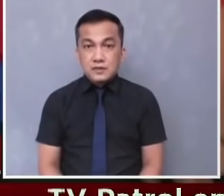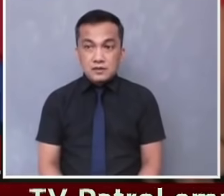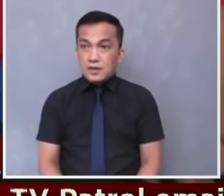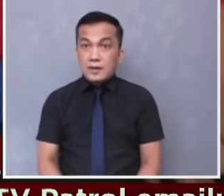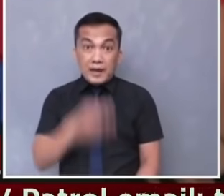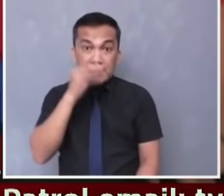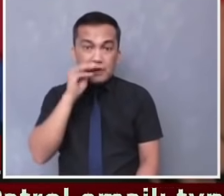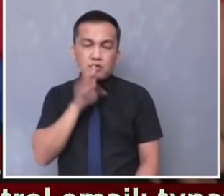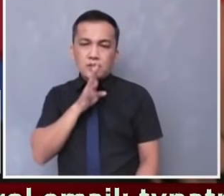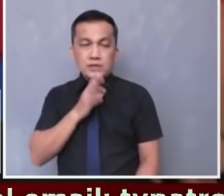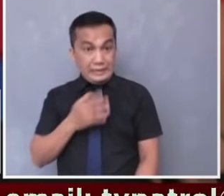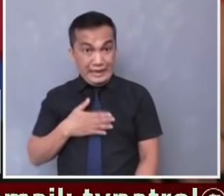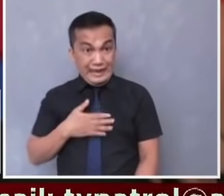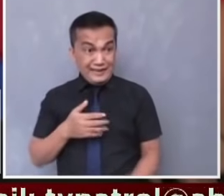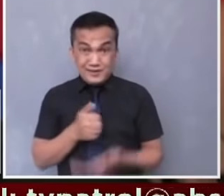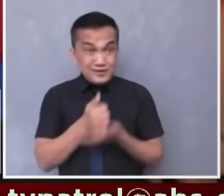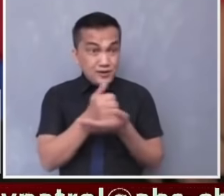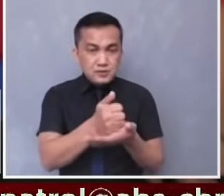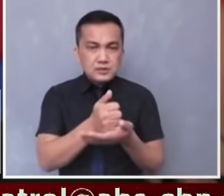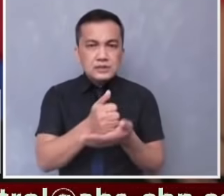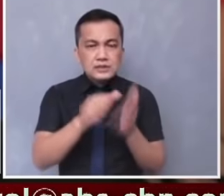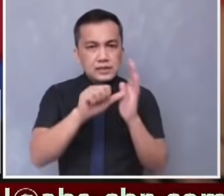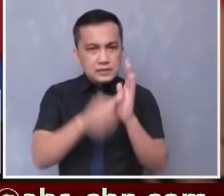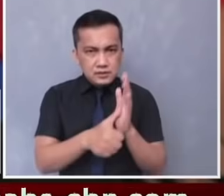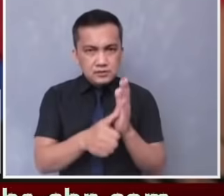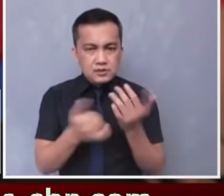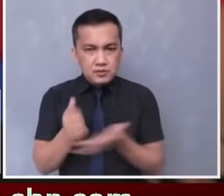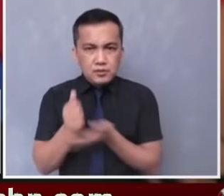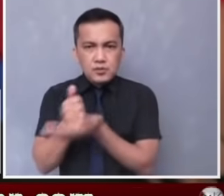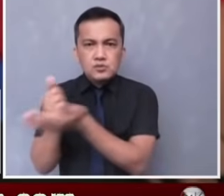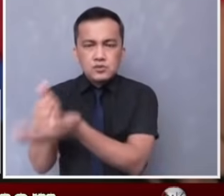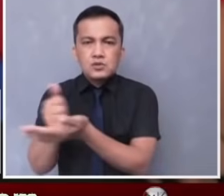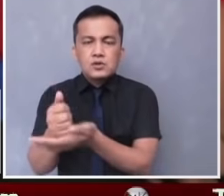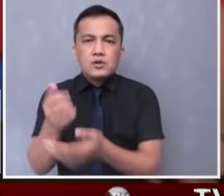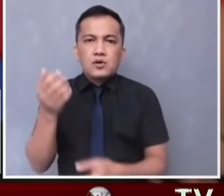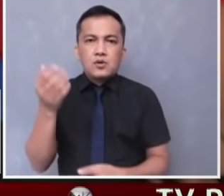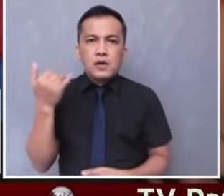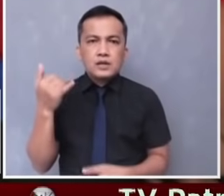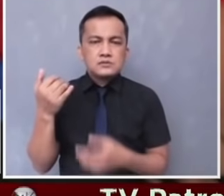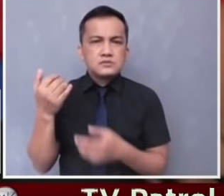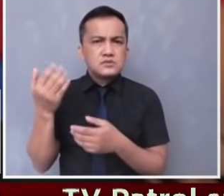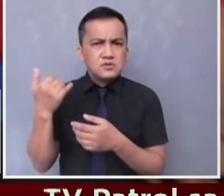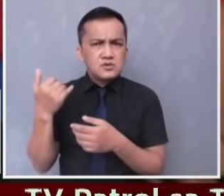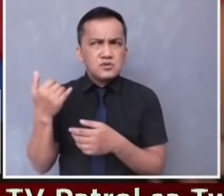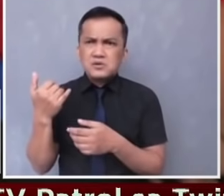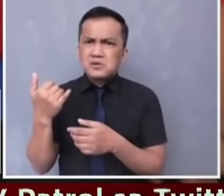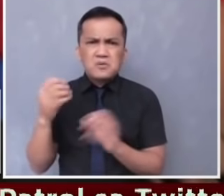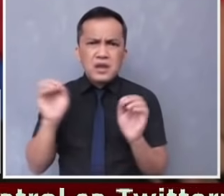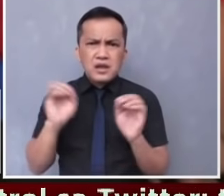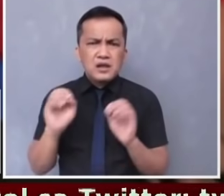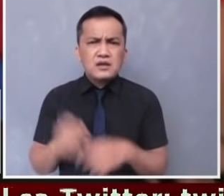kasi na-highlight yung mga pagtulong ko dahil maraming kamera. Pero nung araw,